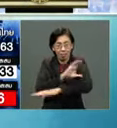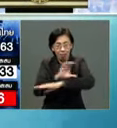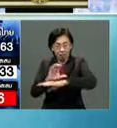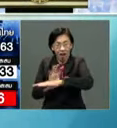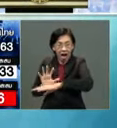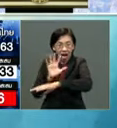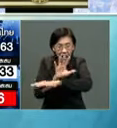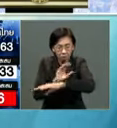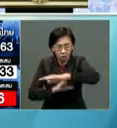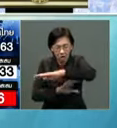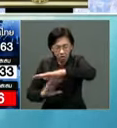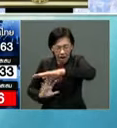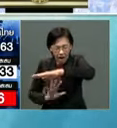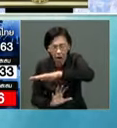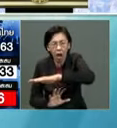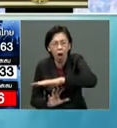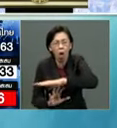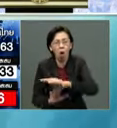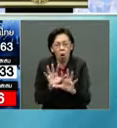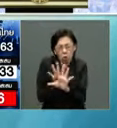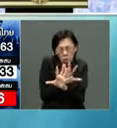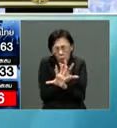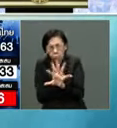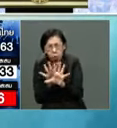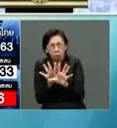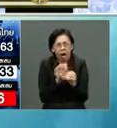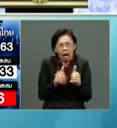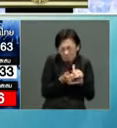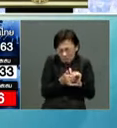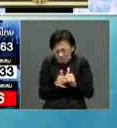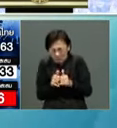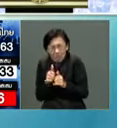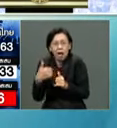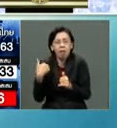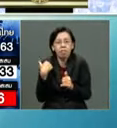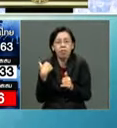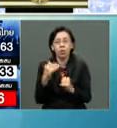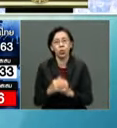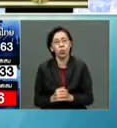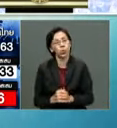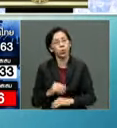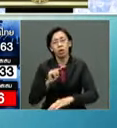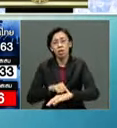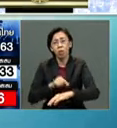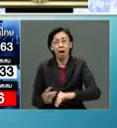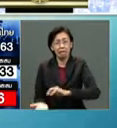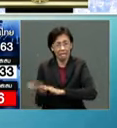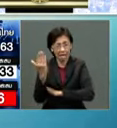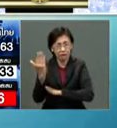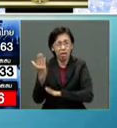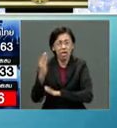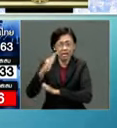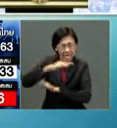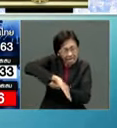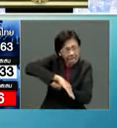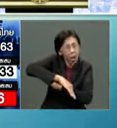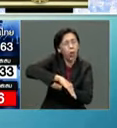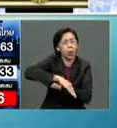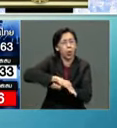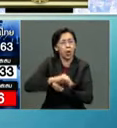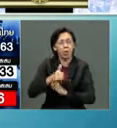าไม่ได้เป็นภาพอย่างนี้เนี่ยอัดกันแน่นเลยนะครับก็ถ้าในเวลาเร่งด่วนอย่างนั้นพื้นที่ที่มีเหลืออยู่ทุก